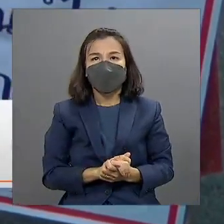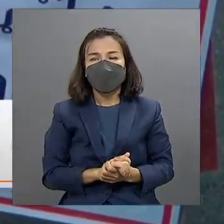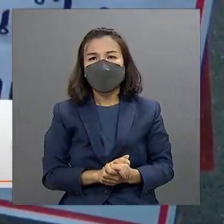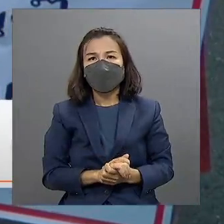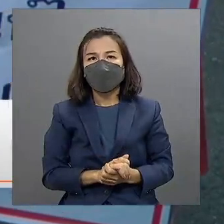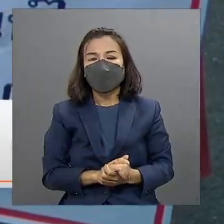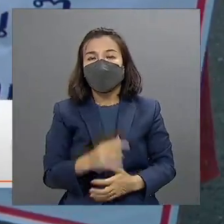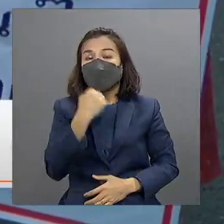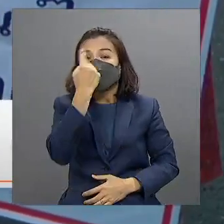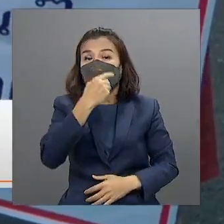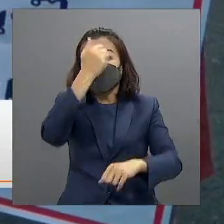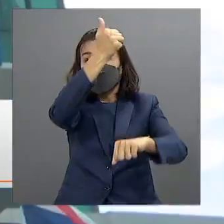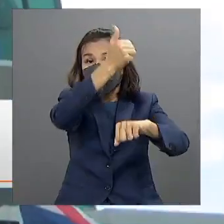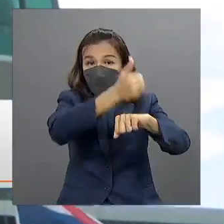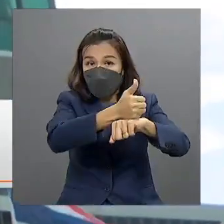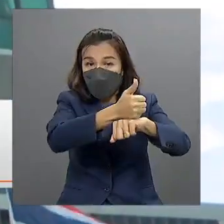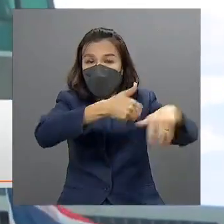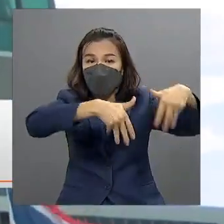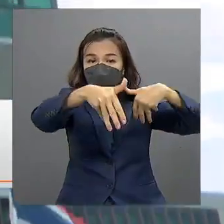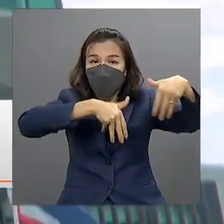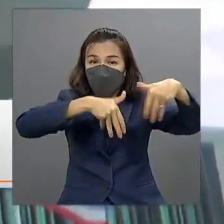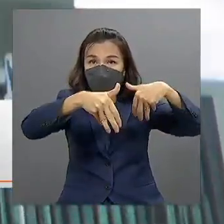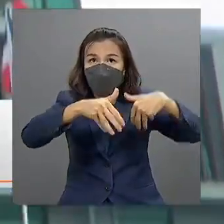ภั คน ค่ะns sind?! i